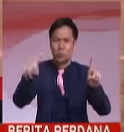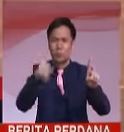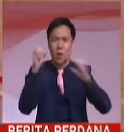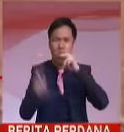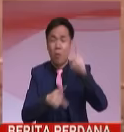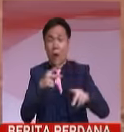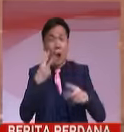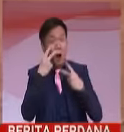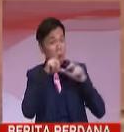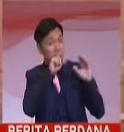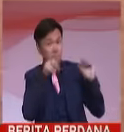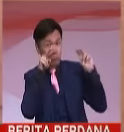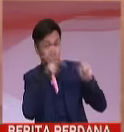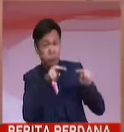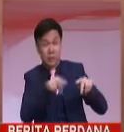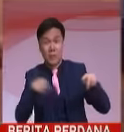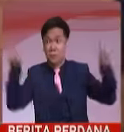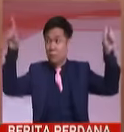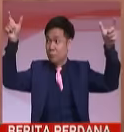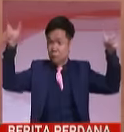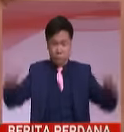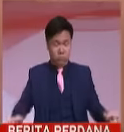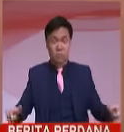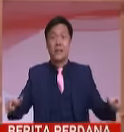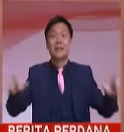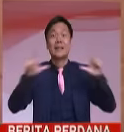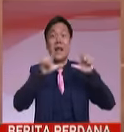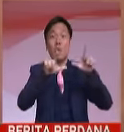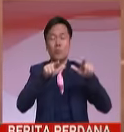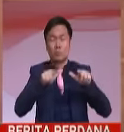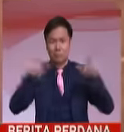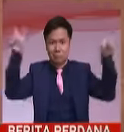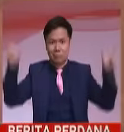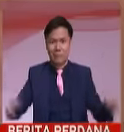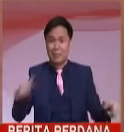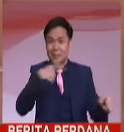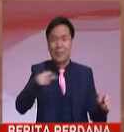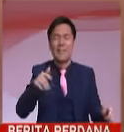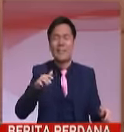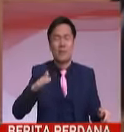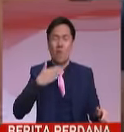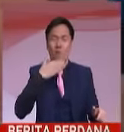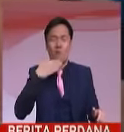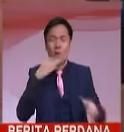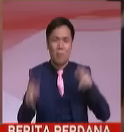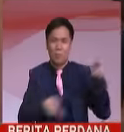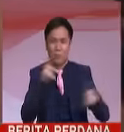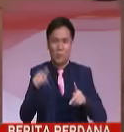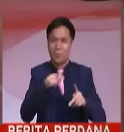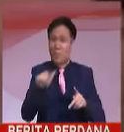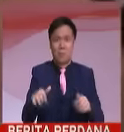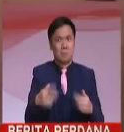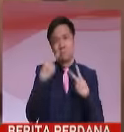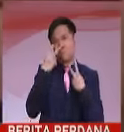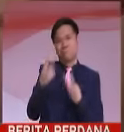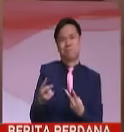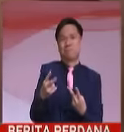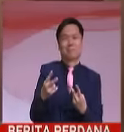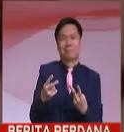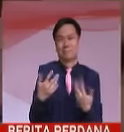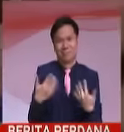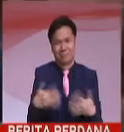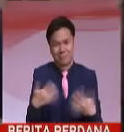tuntunan di Twitter dengan tiang yang dipilih menggunakan kayu aksi santai sekumpulan remaja ini terakhir dalam kelas tersendiri